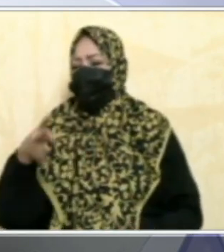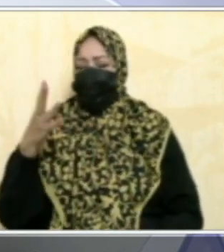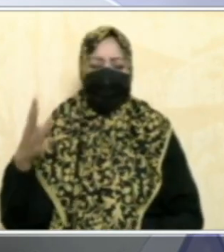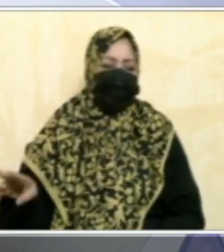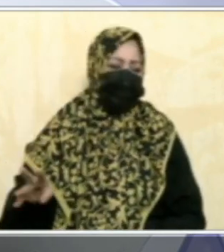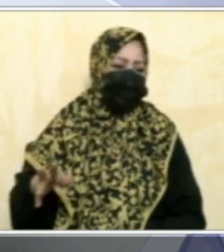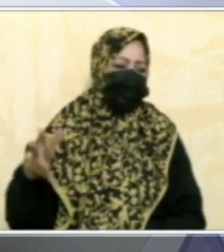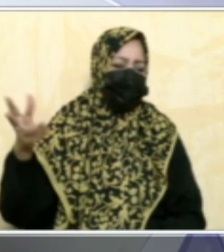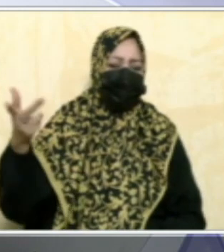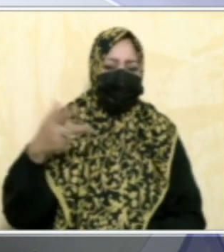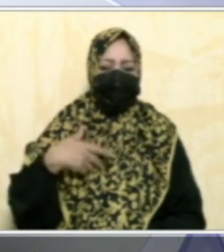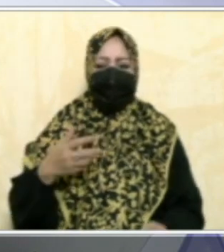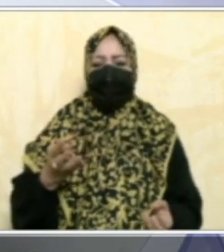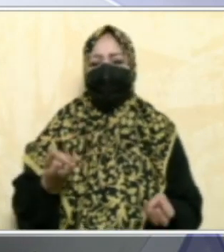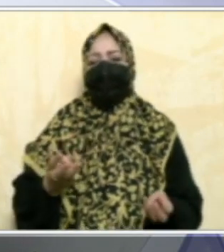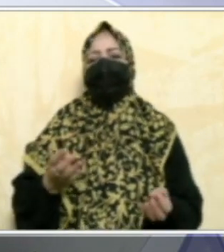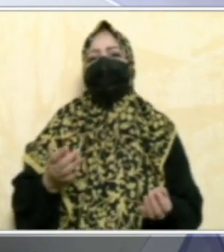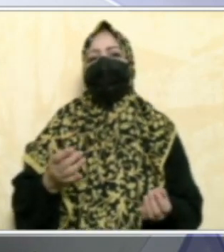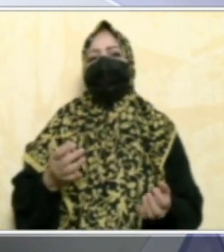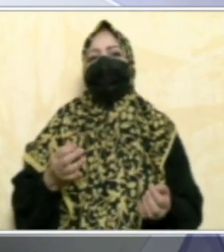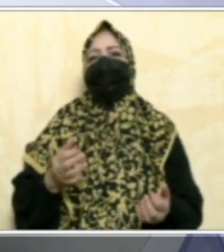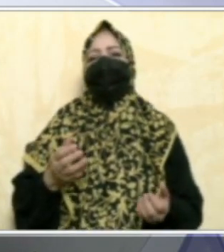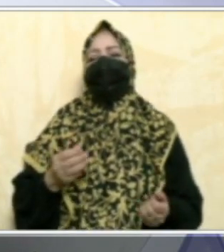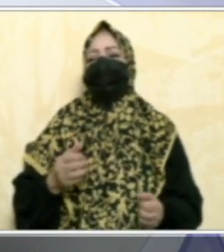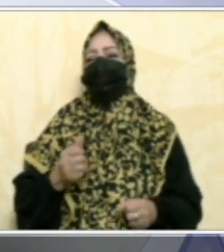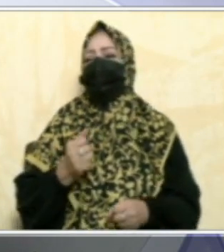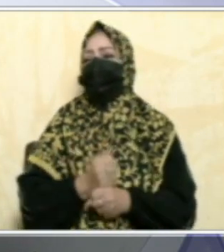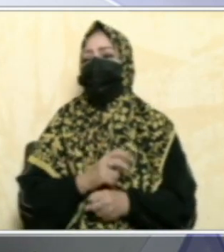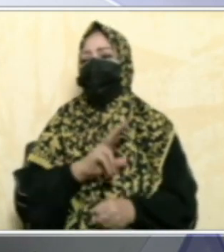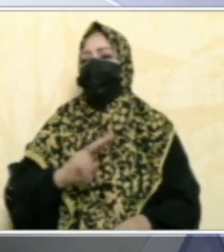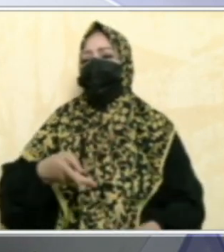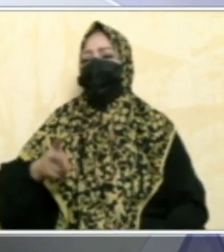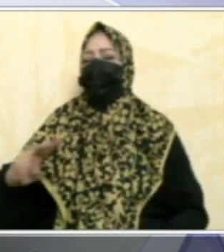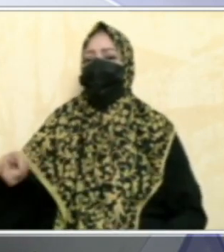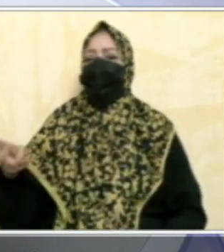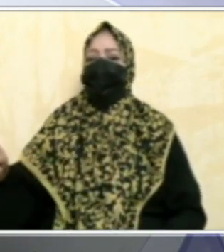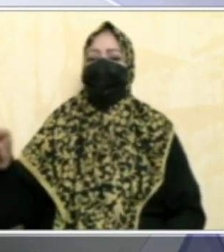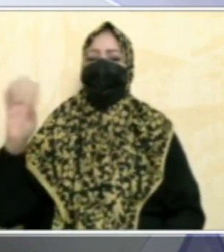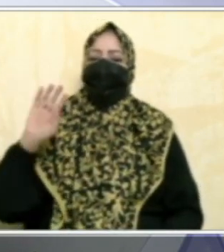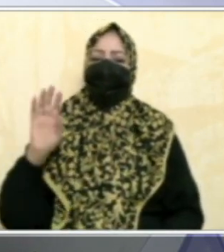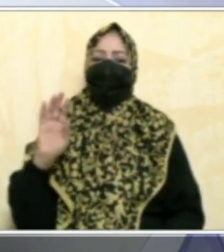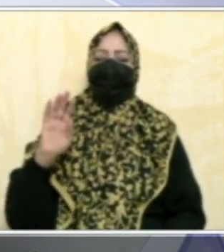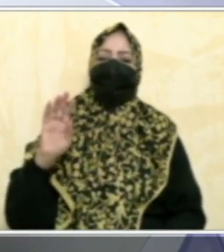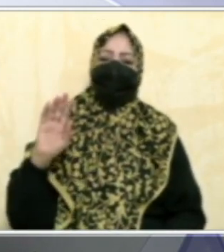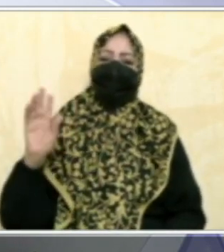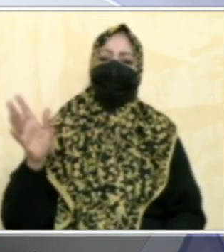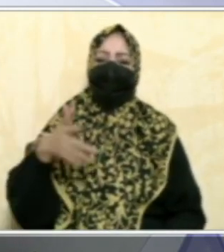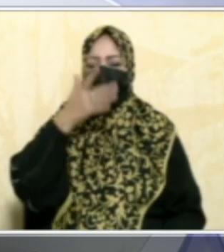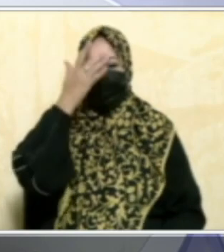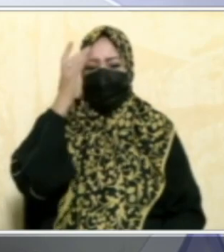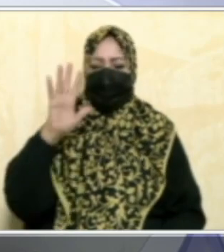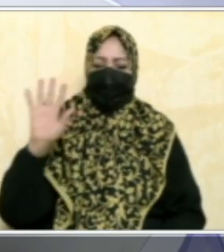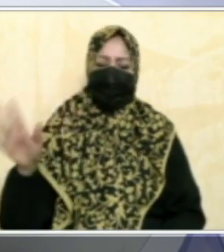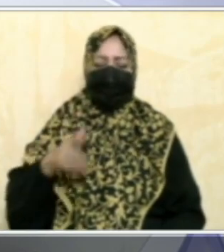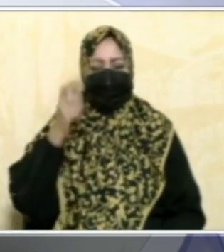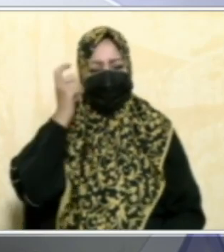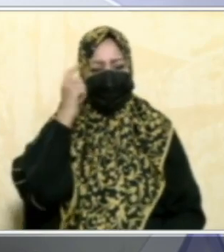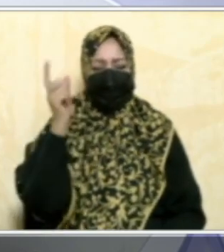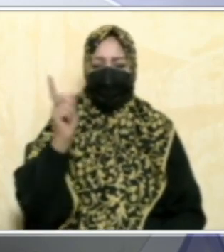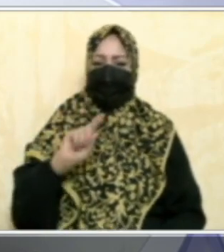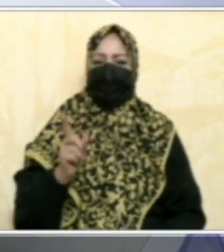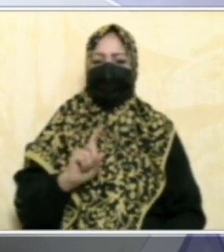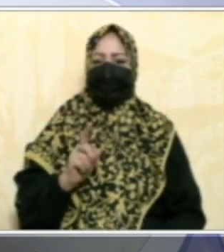يقصد أنه أشياء كثيرة، لكن لا، يقول العلماء العدد لا مفهوم له، يعني مش مقصود خصوص 70، وإنما